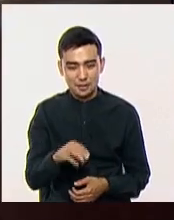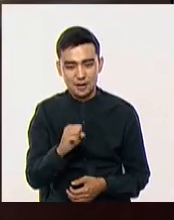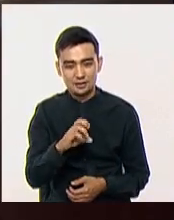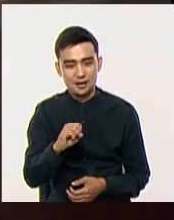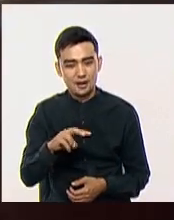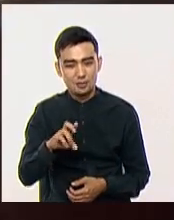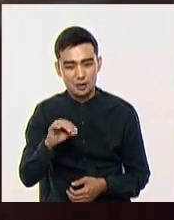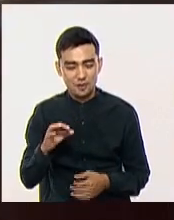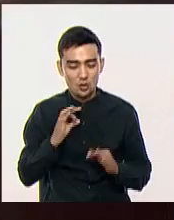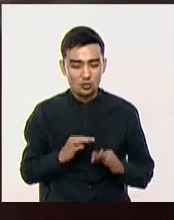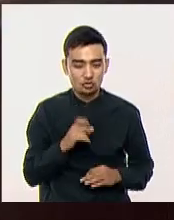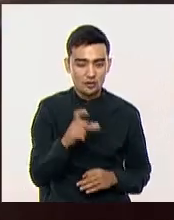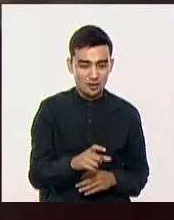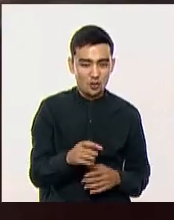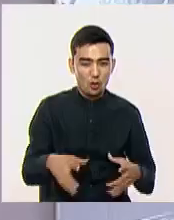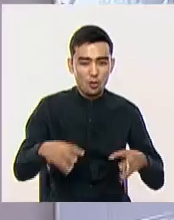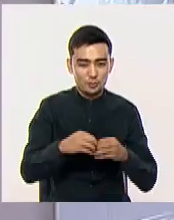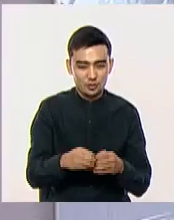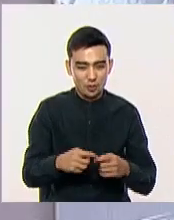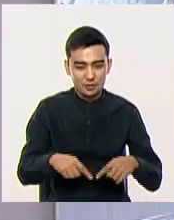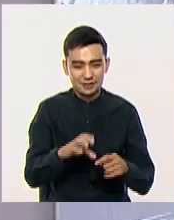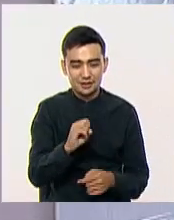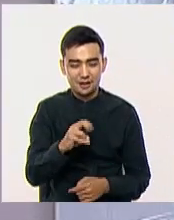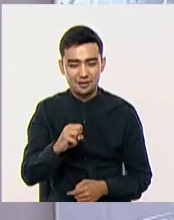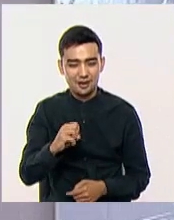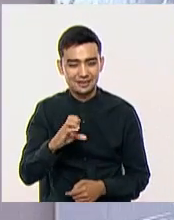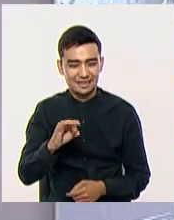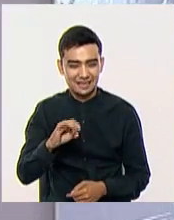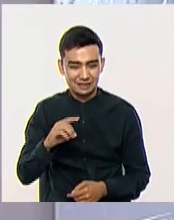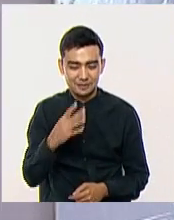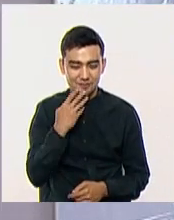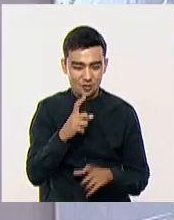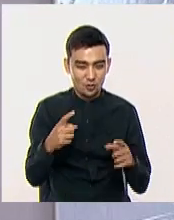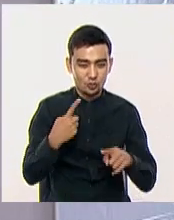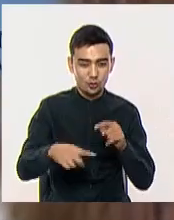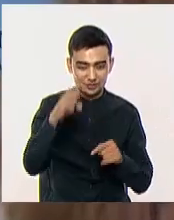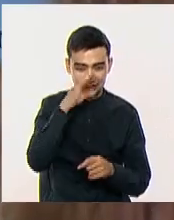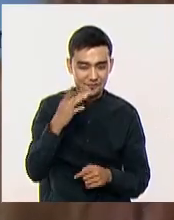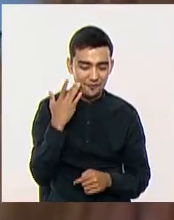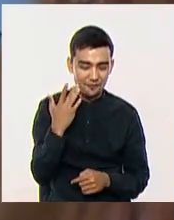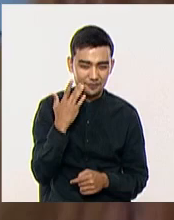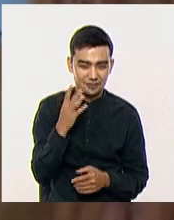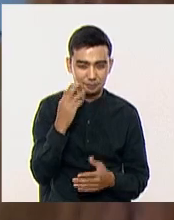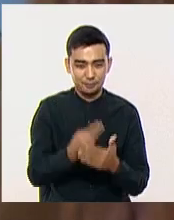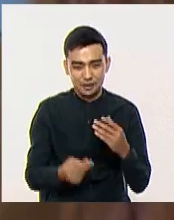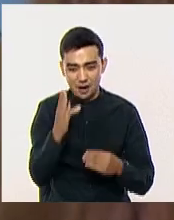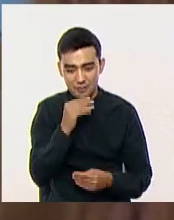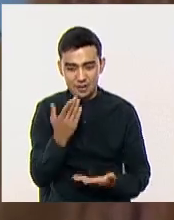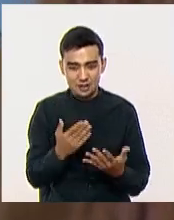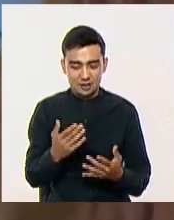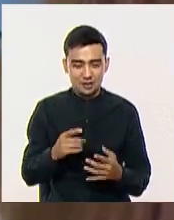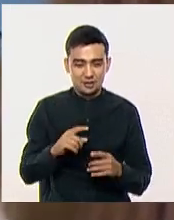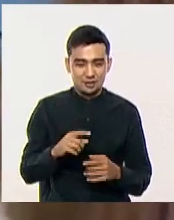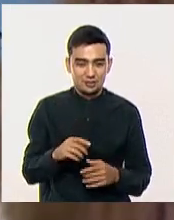По словам юриста общественного объединения «Сана-Сезем», иностранцы в другой стране всегда находятся в зоне риска. Они легко могут попасть в